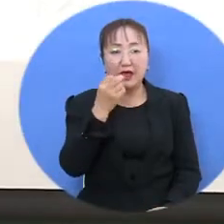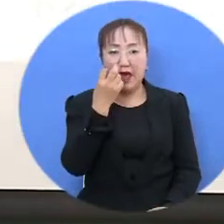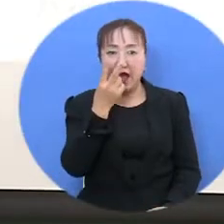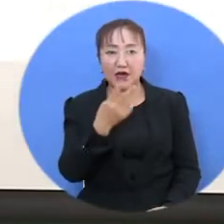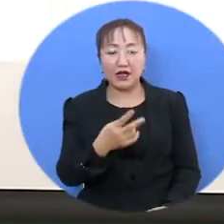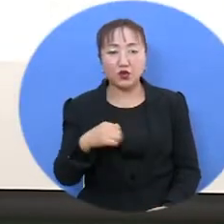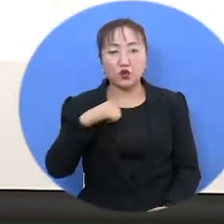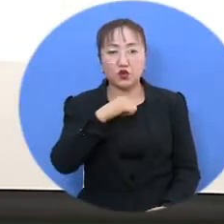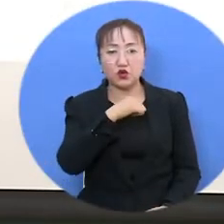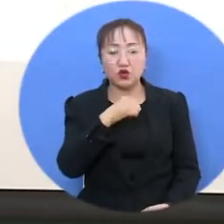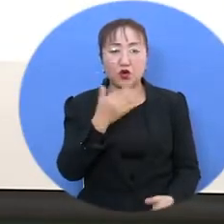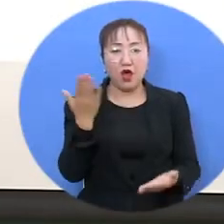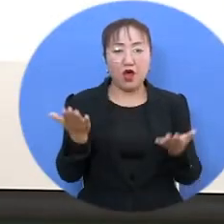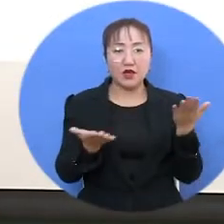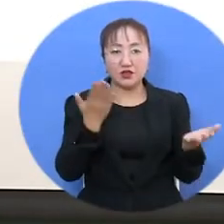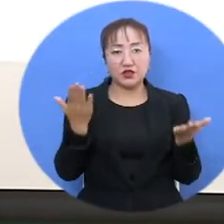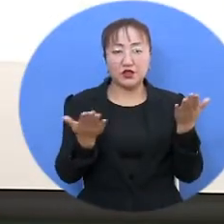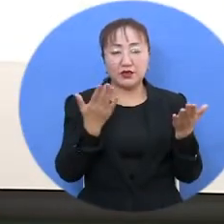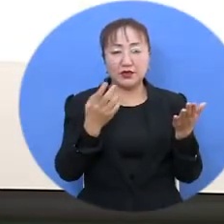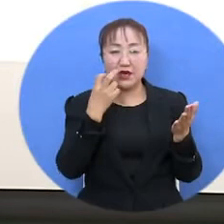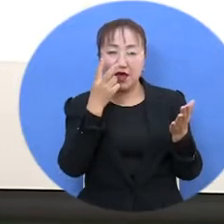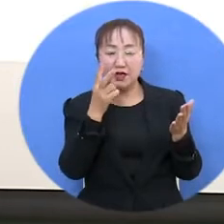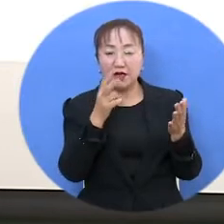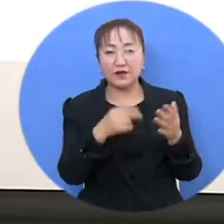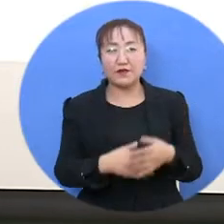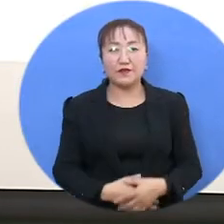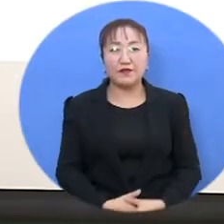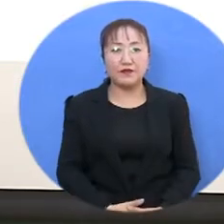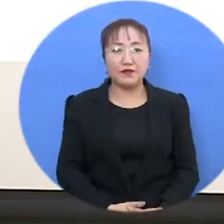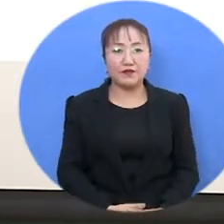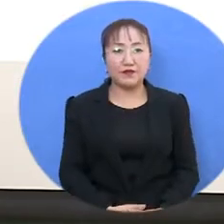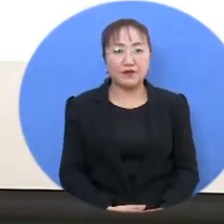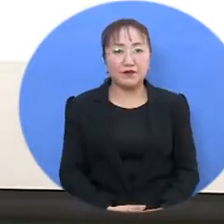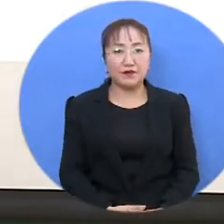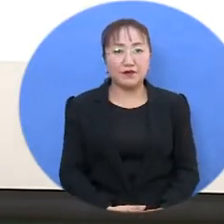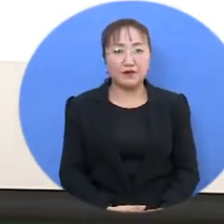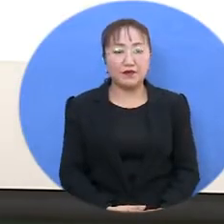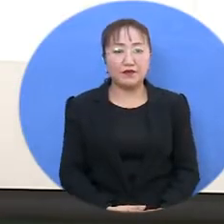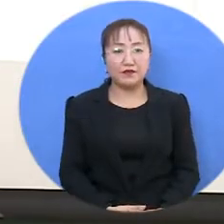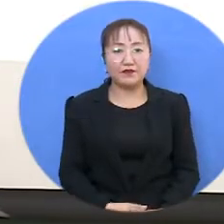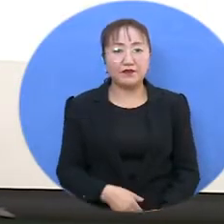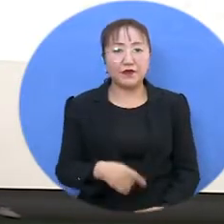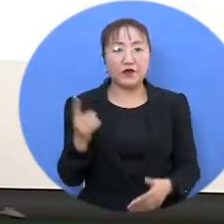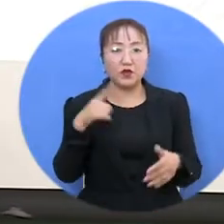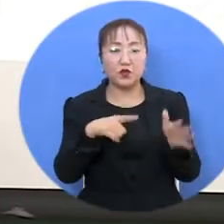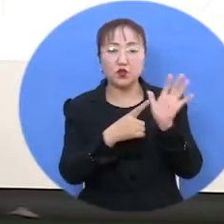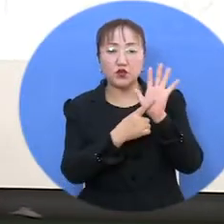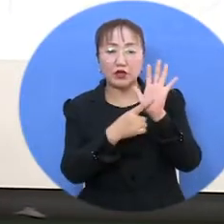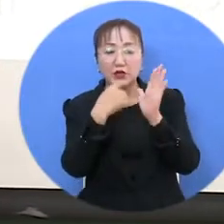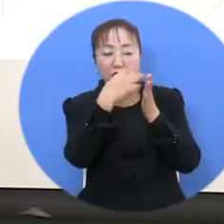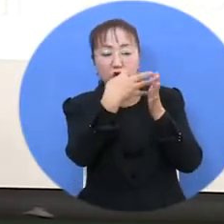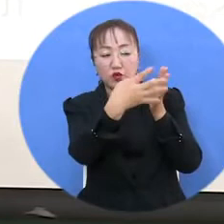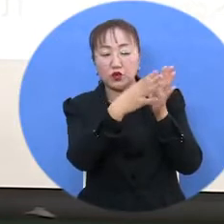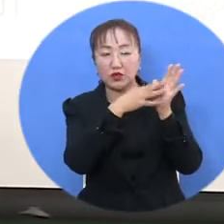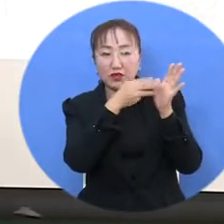биеийн үзүүлэлттэй харьцуулж хараарай. За. За энэ эдгээр үзүүлэлтүүдээс харахад ер нь хүүхэд